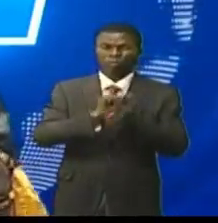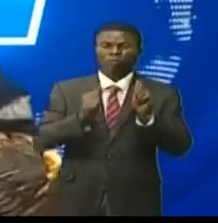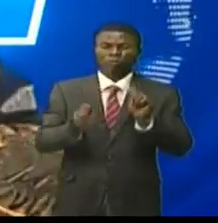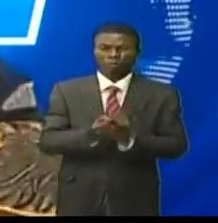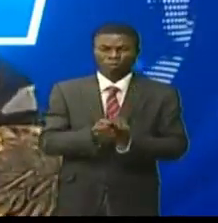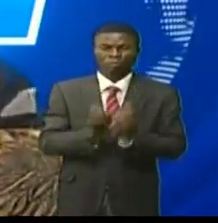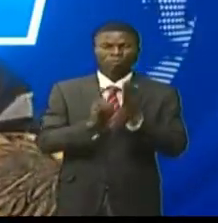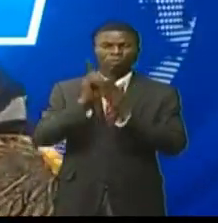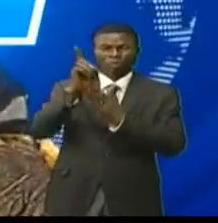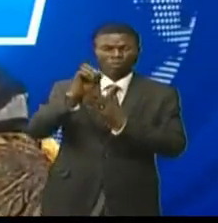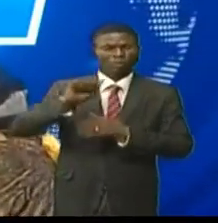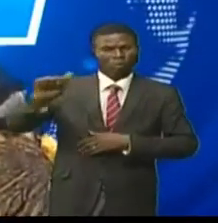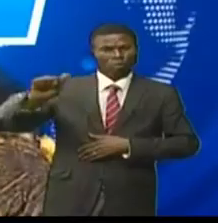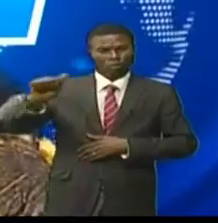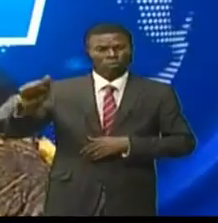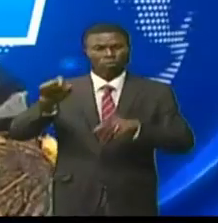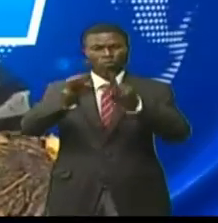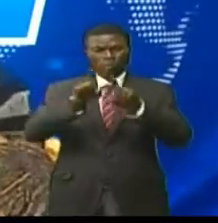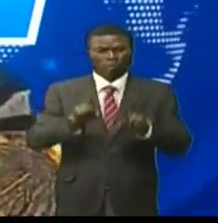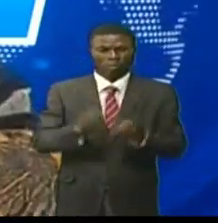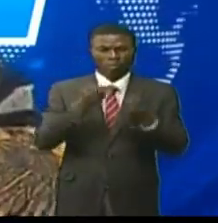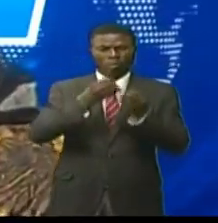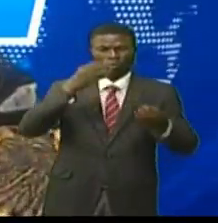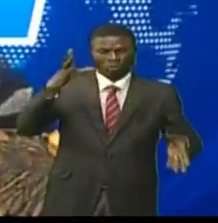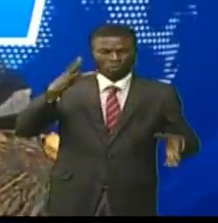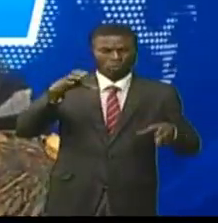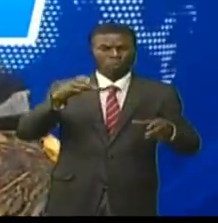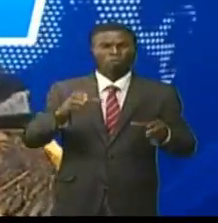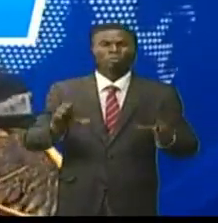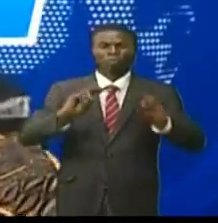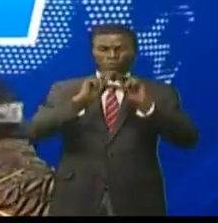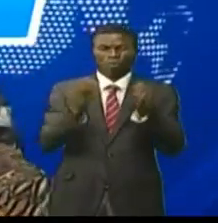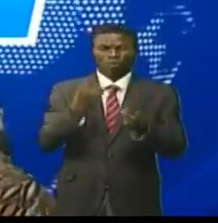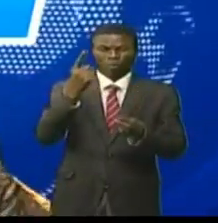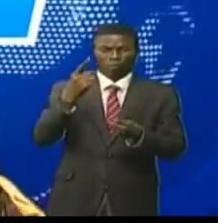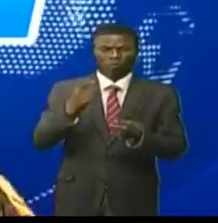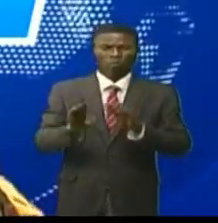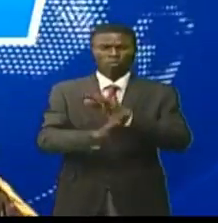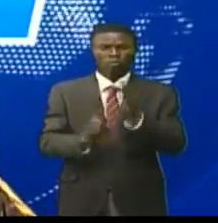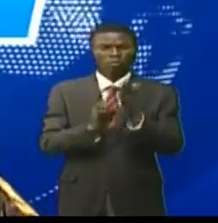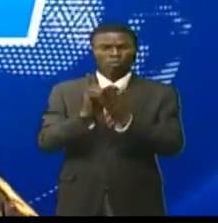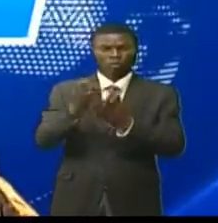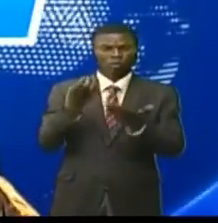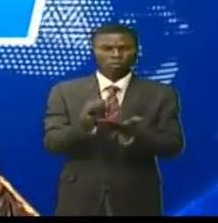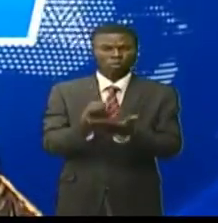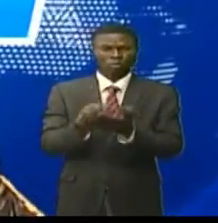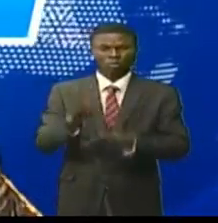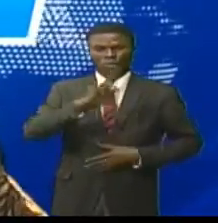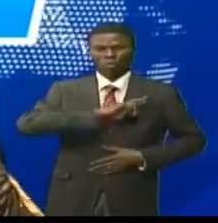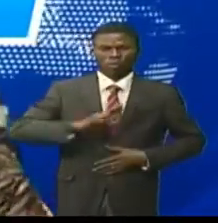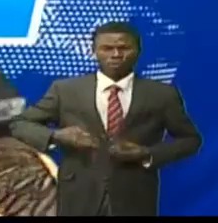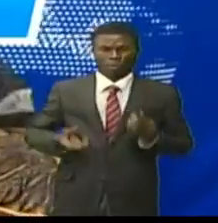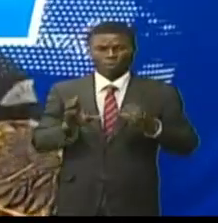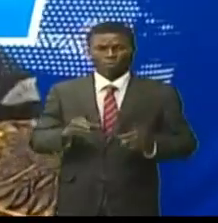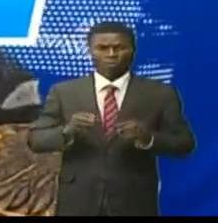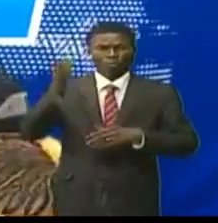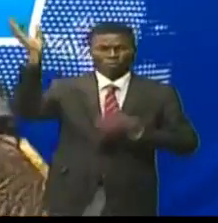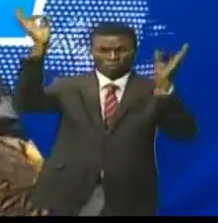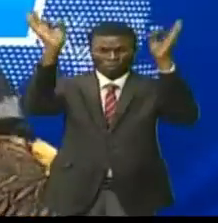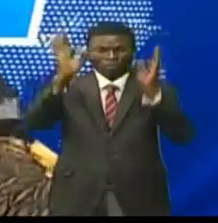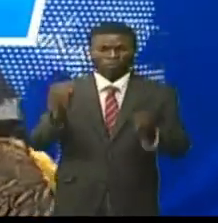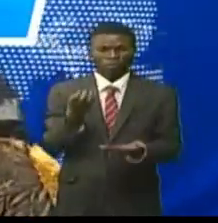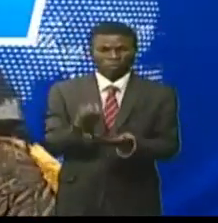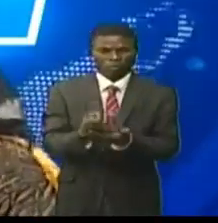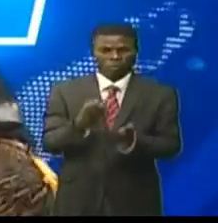de développement personnel ainsi que les richesses communes bases de la croissance économique de la RDC, un forum